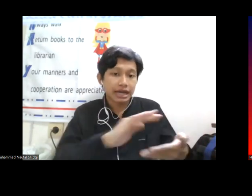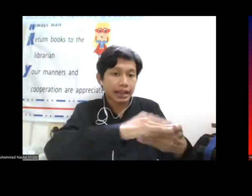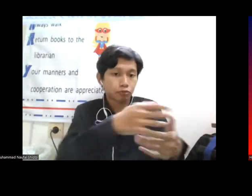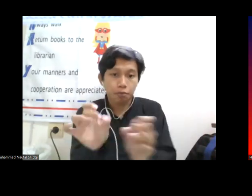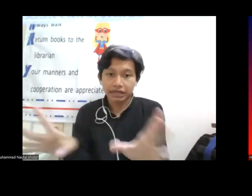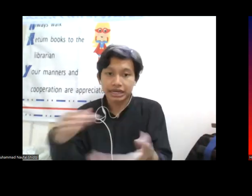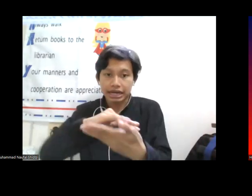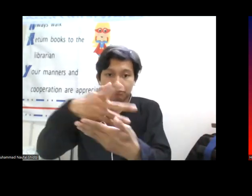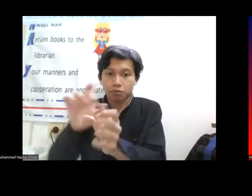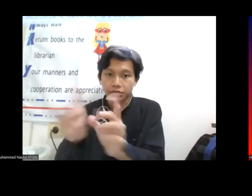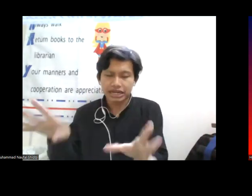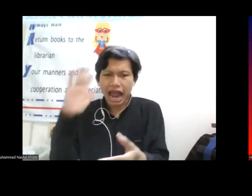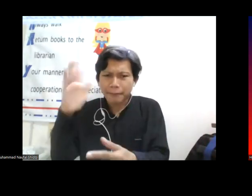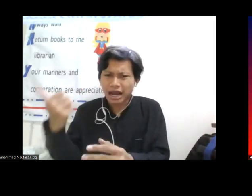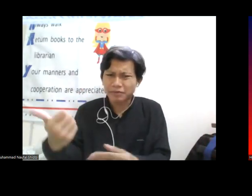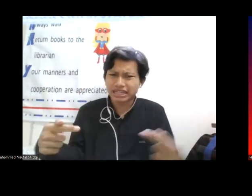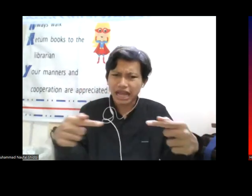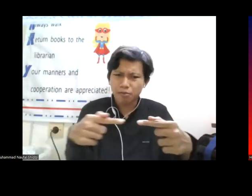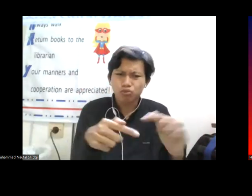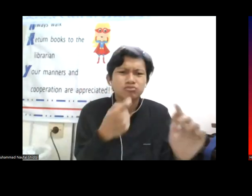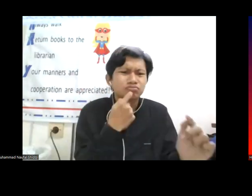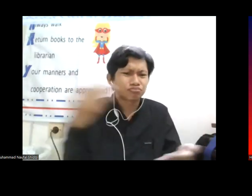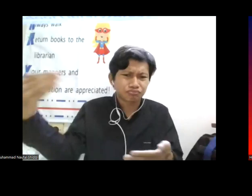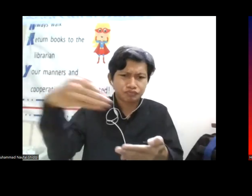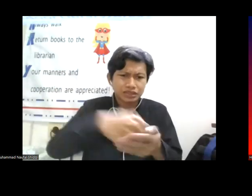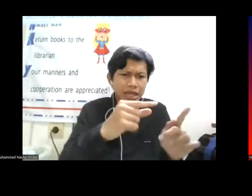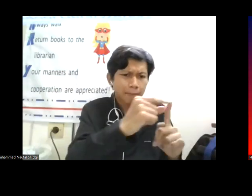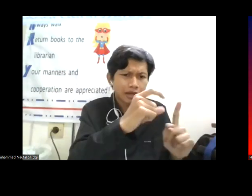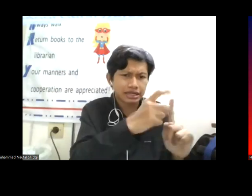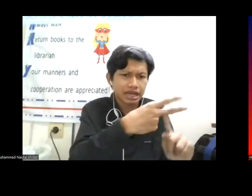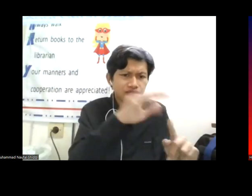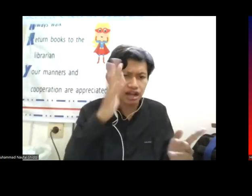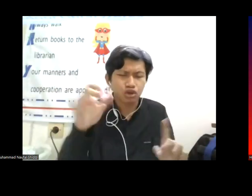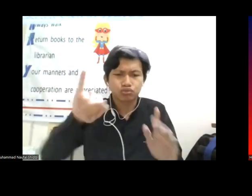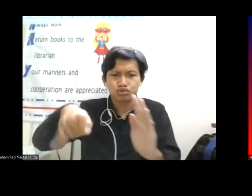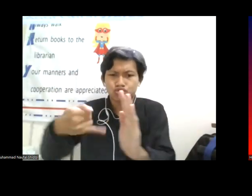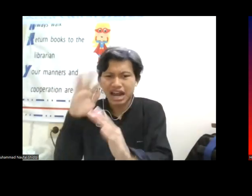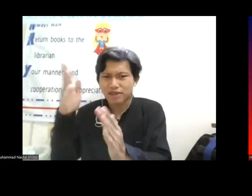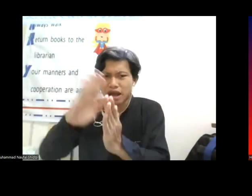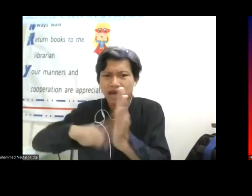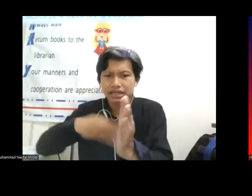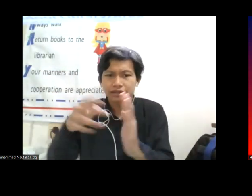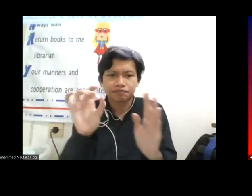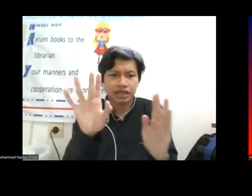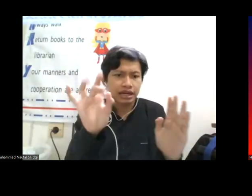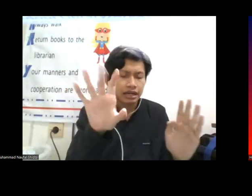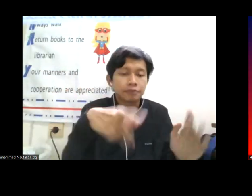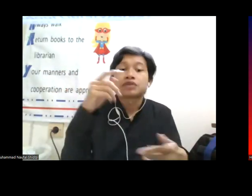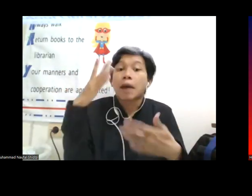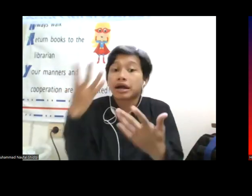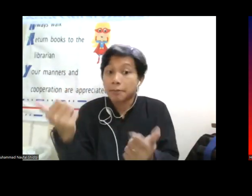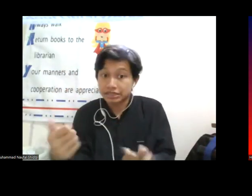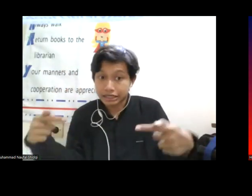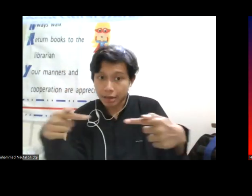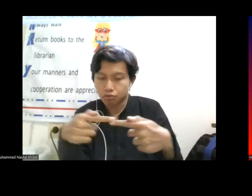bahkan saya juga menginstal zotero dalam satu dalam satu Windows ya Pak saya di komputer saya